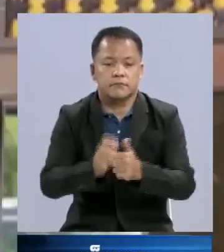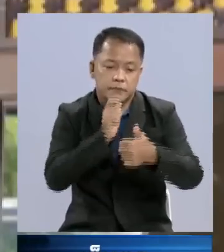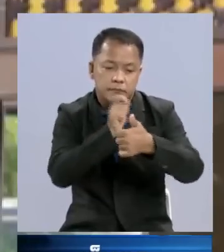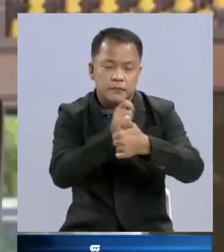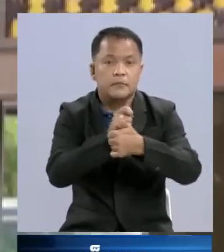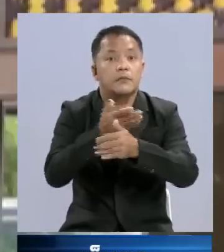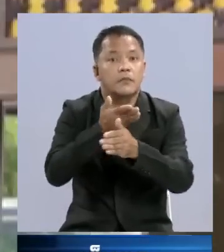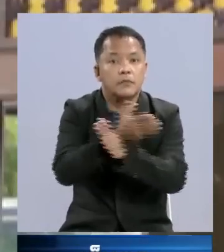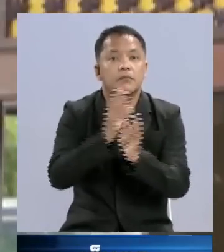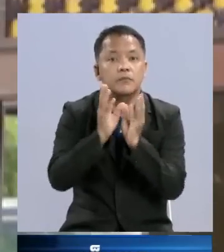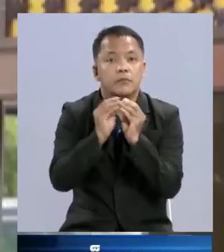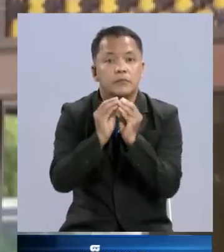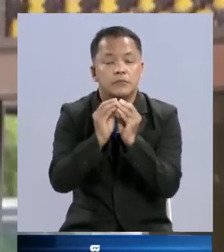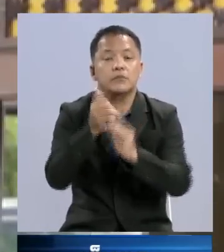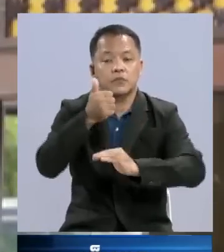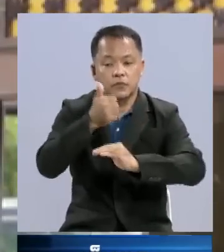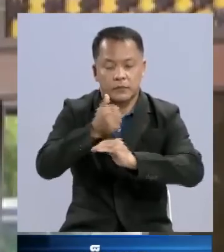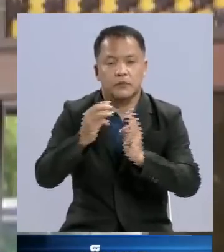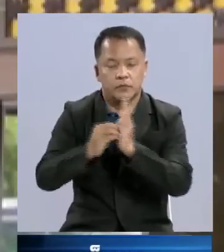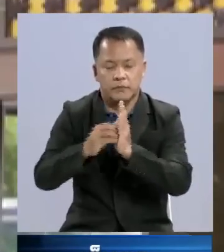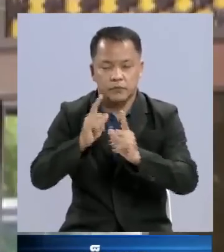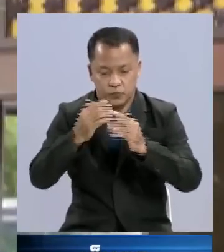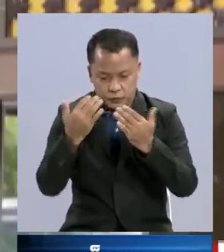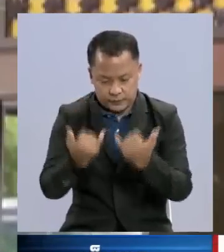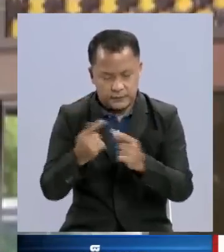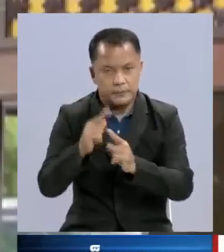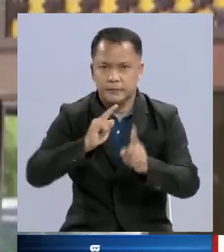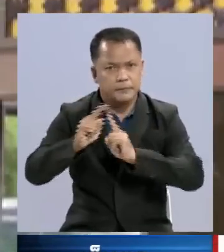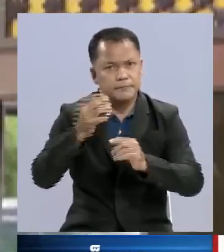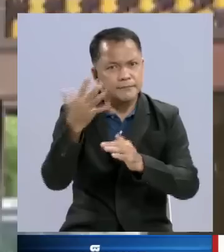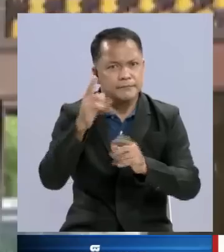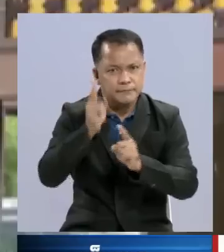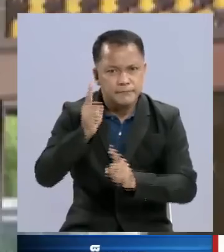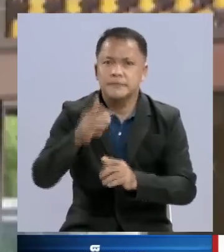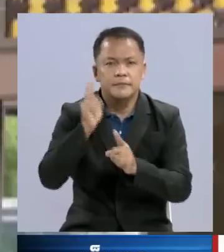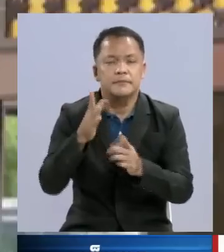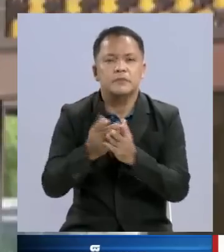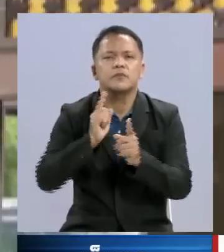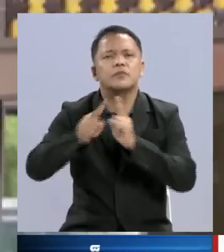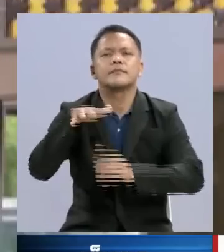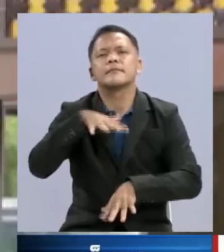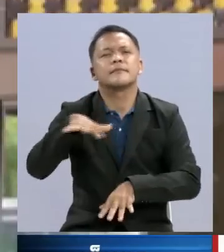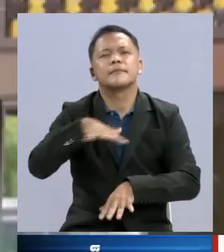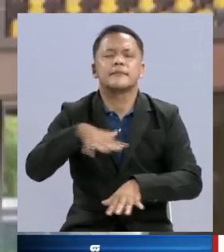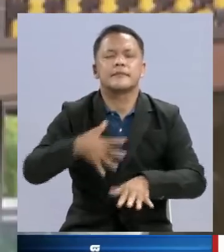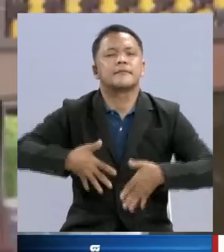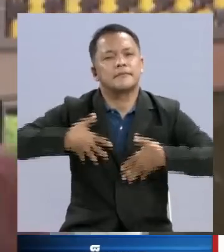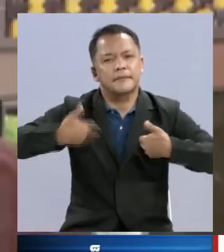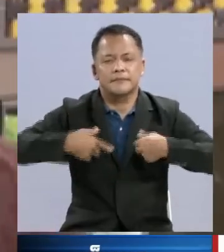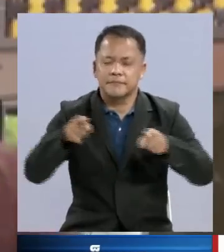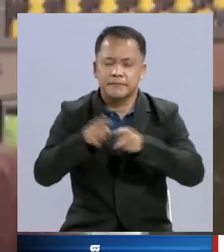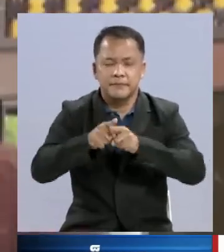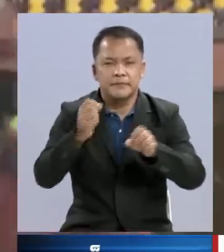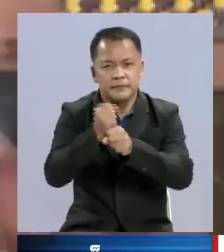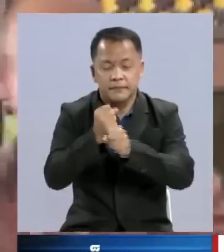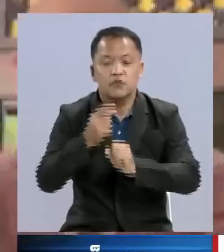าษณ์ก่อนเข้าประชุมกับผู้บริหารนะครับแล้วก็บอกว่าวันนี้จริงๆไม่ได้มีอะไรจริงจังเป็นพิเศษคุยกันสบายๆนะฮะเหมือนเป็นการ